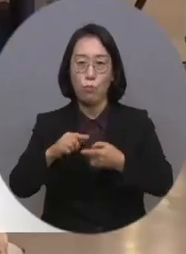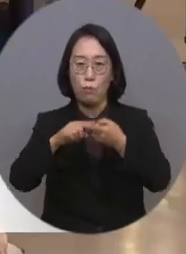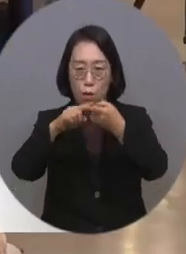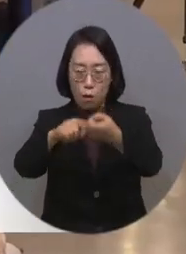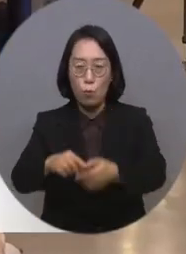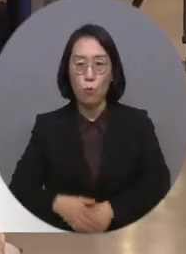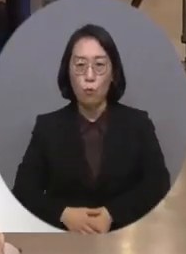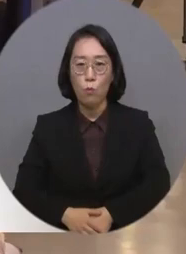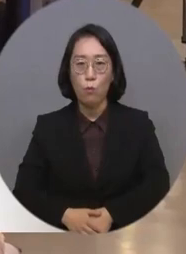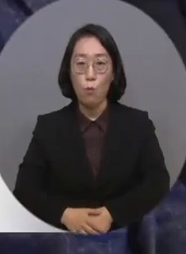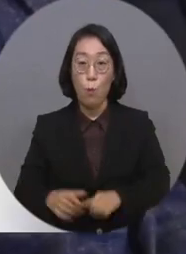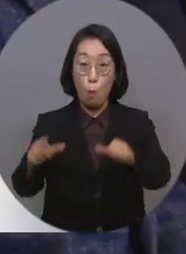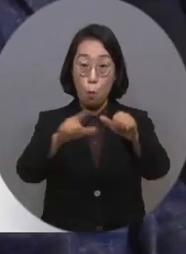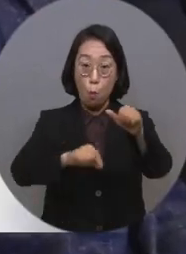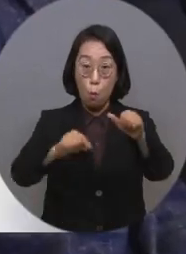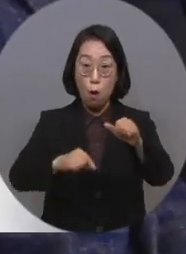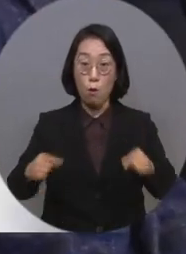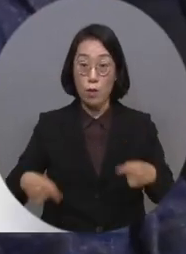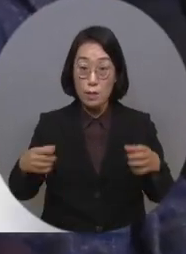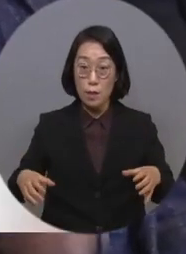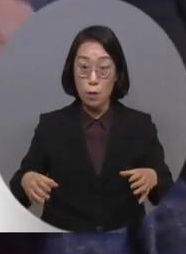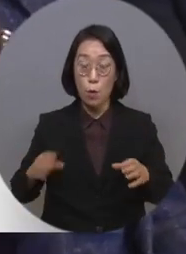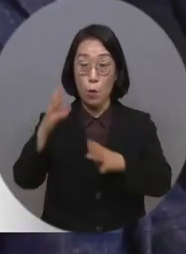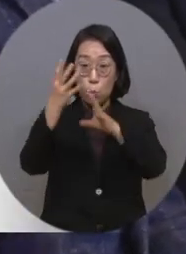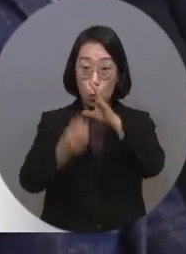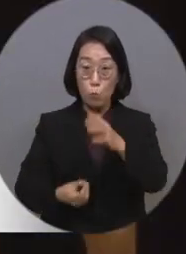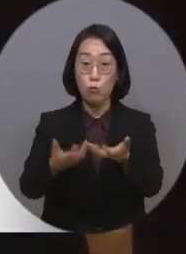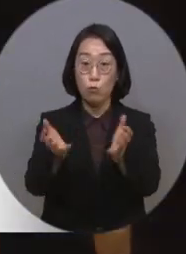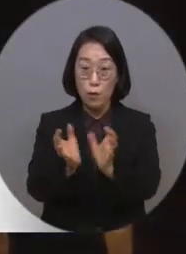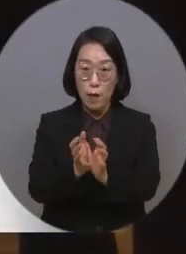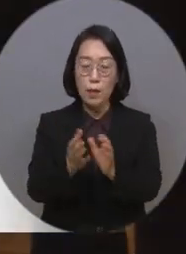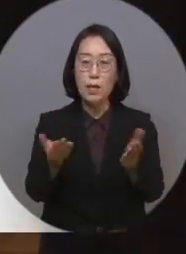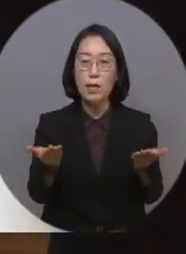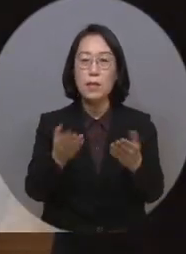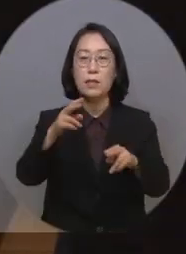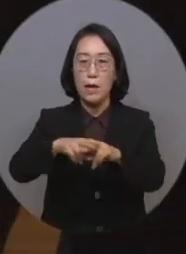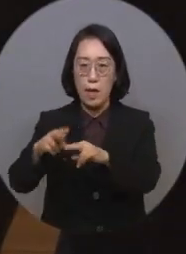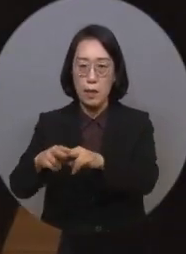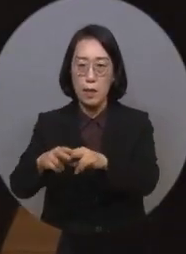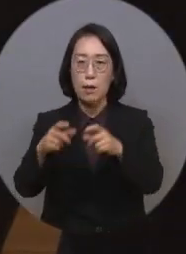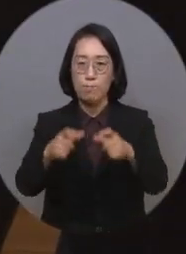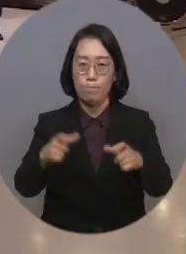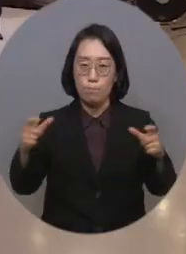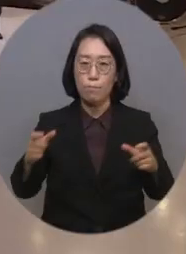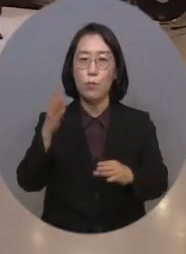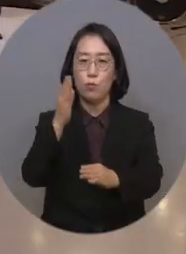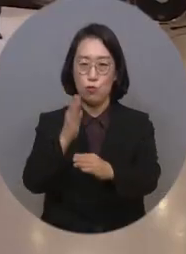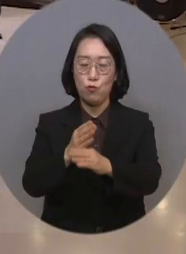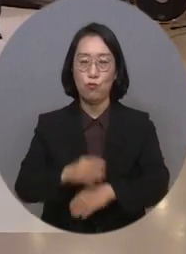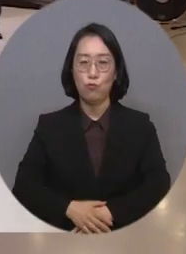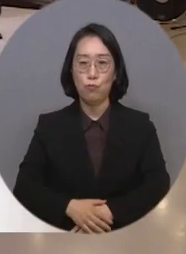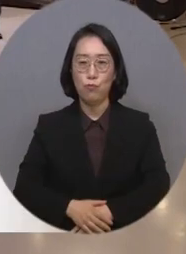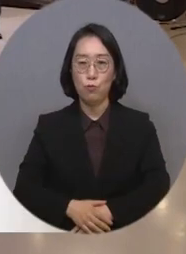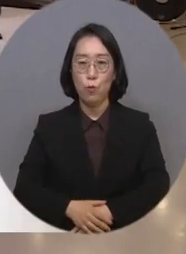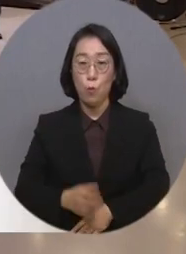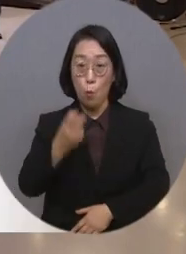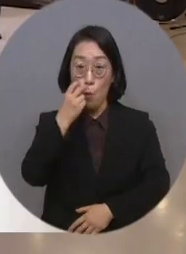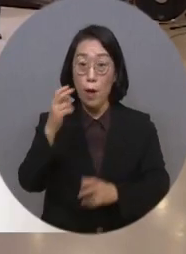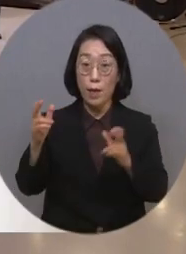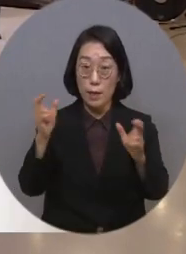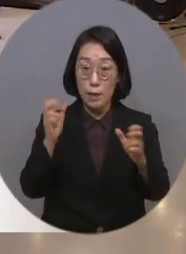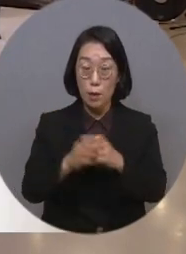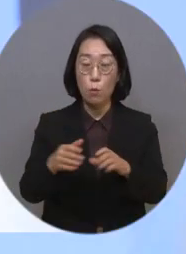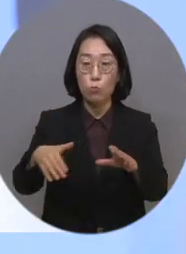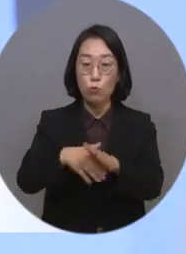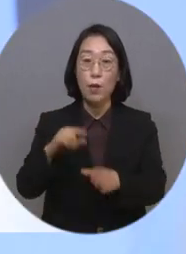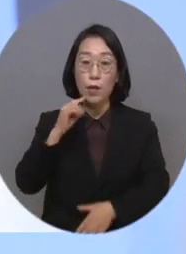5월 휠체어 농구단을 창단하며 지속가능한 일자리 창출에 힘을 보태고 있습니다. 특히 코웨이는